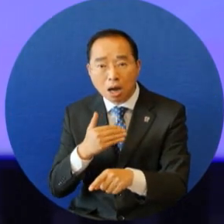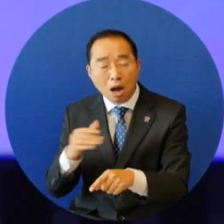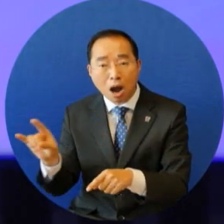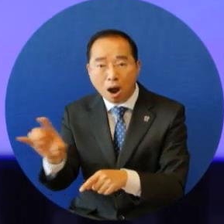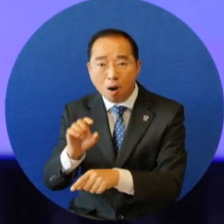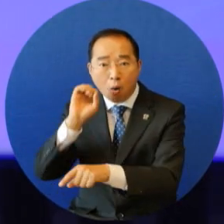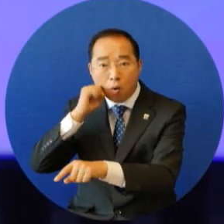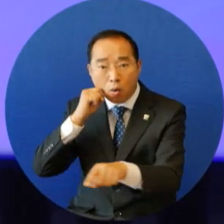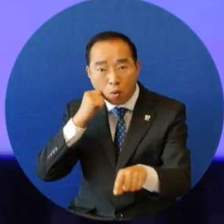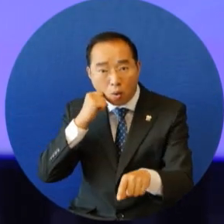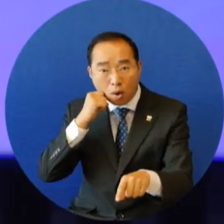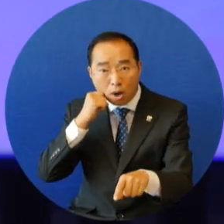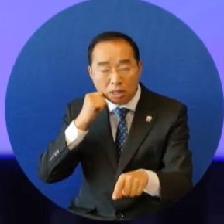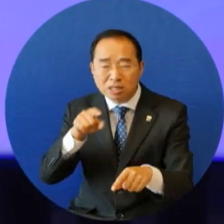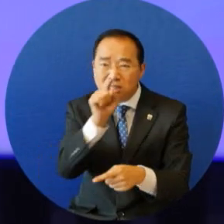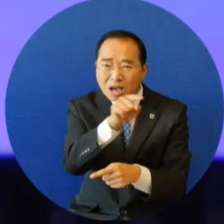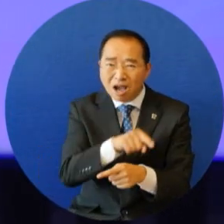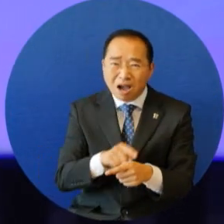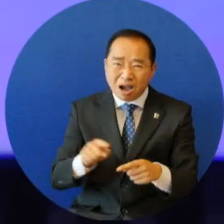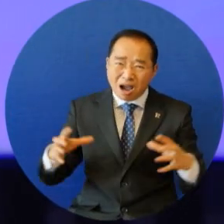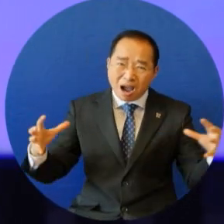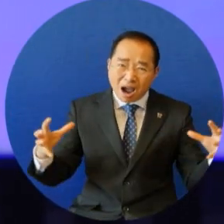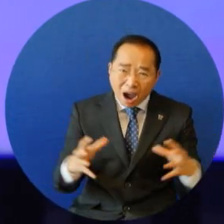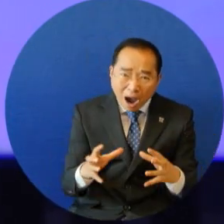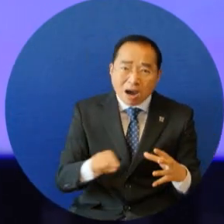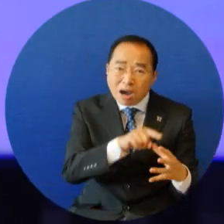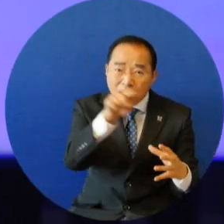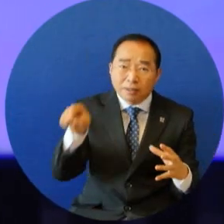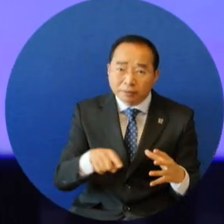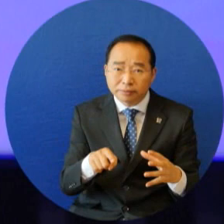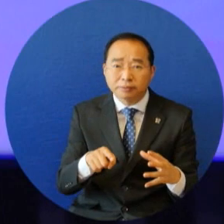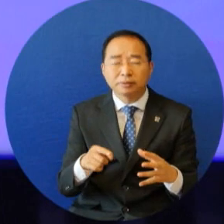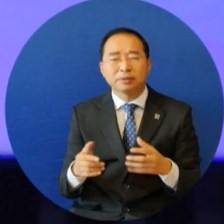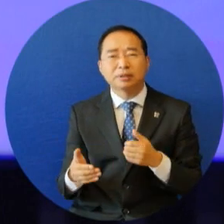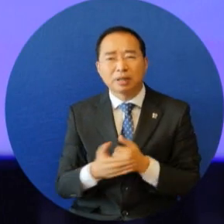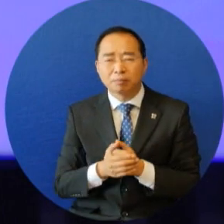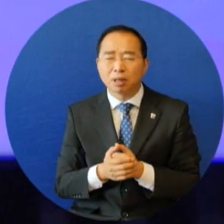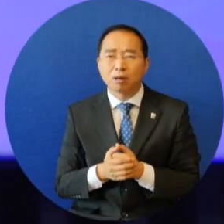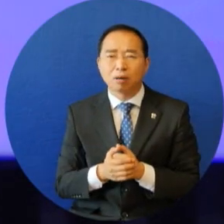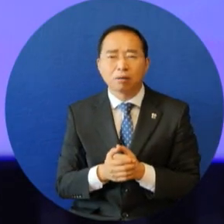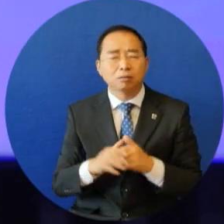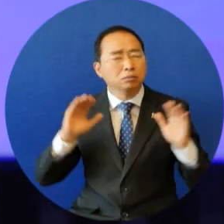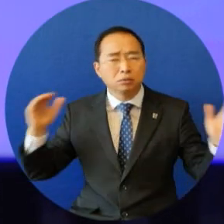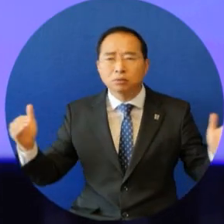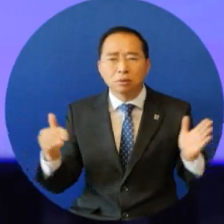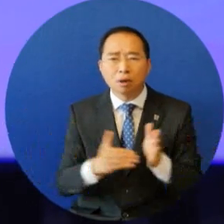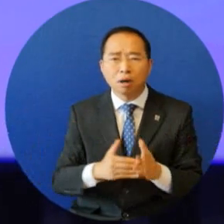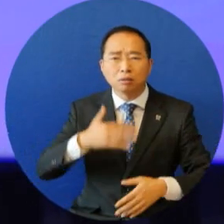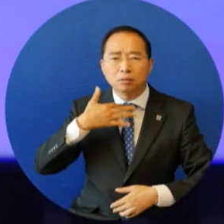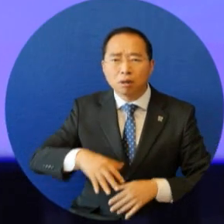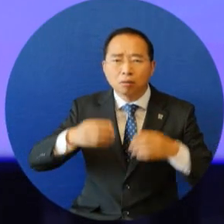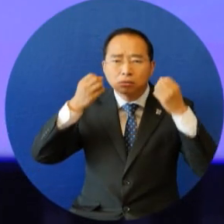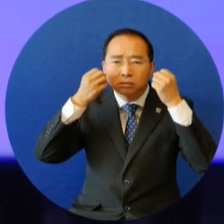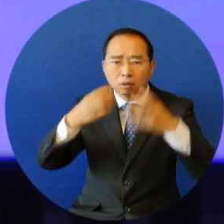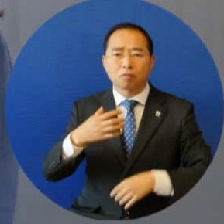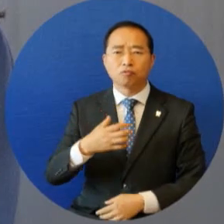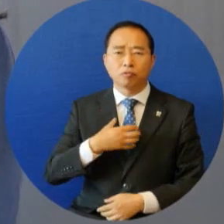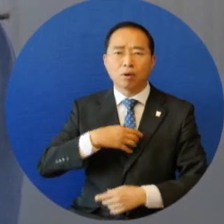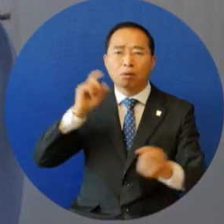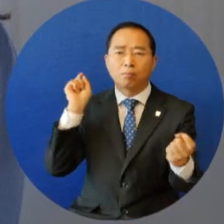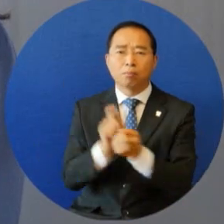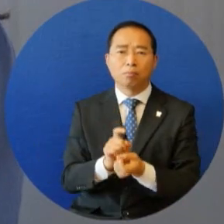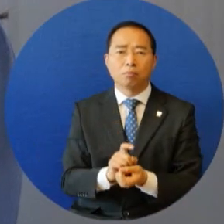엄청 힘들어지고 있고 이러한 게 복합적으로 진행되면서 인류가 경험해보지 못한